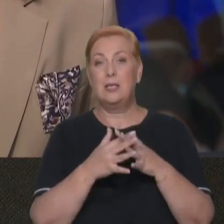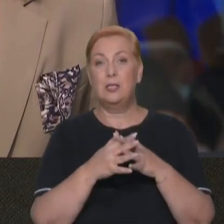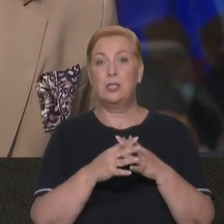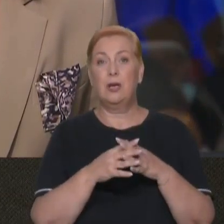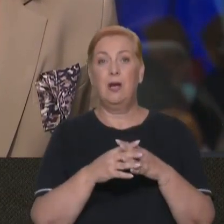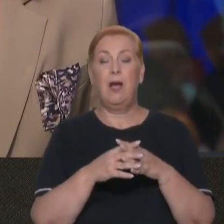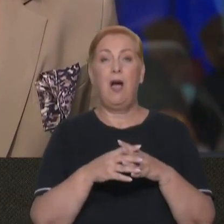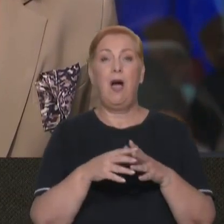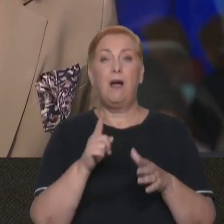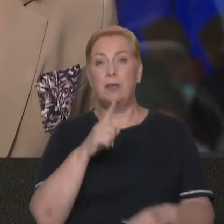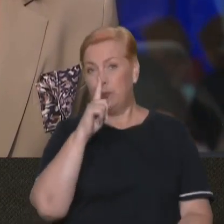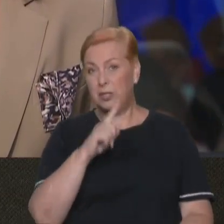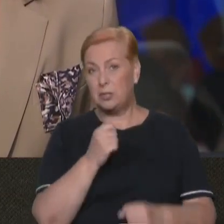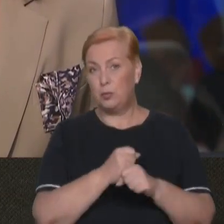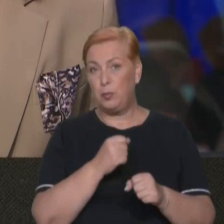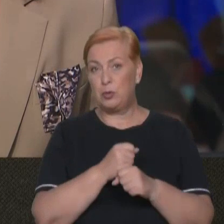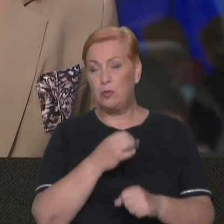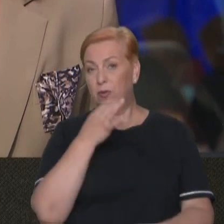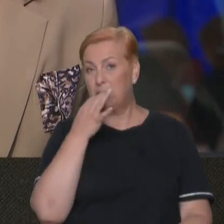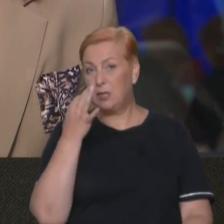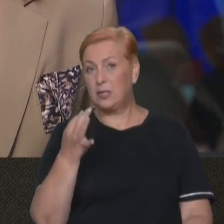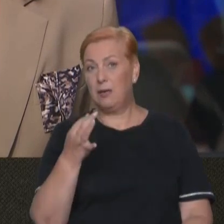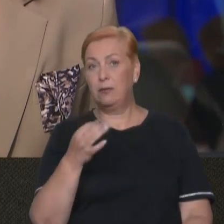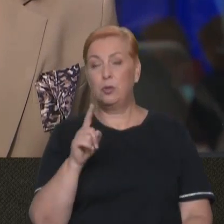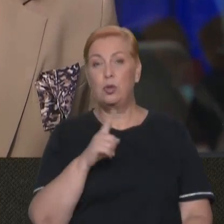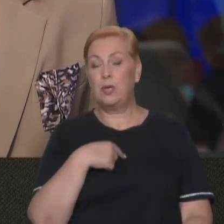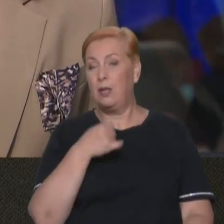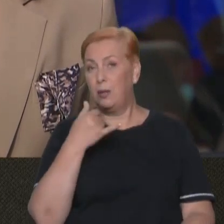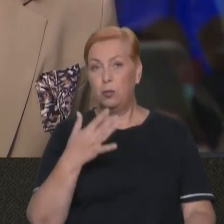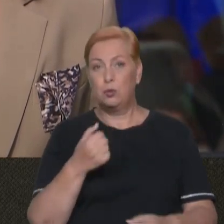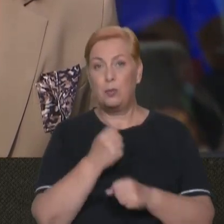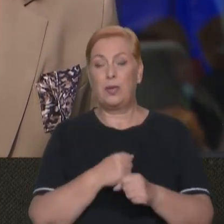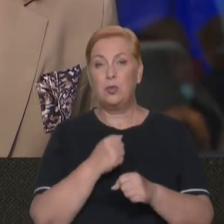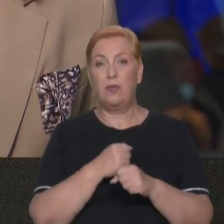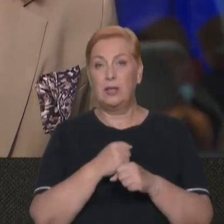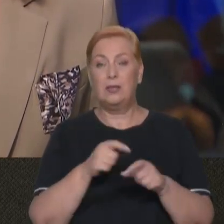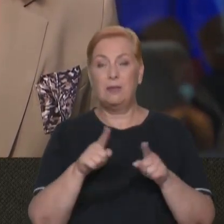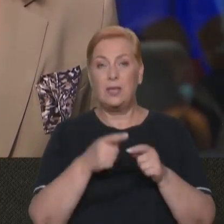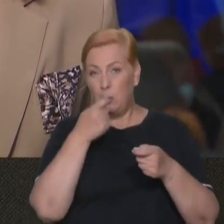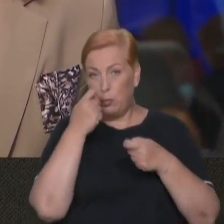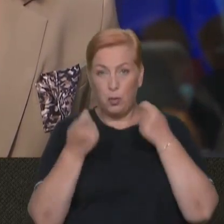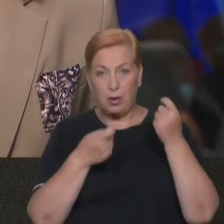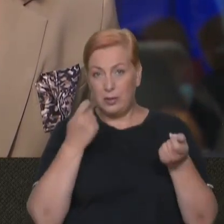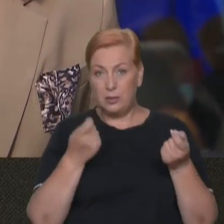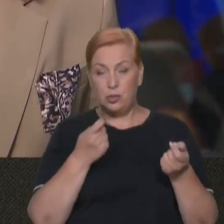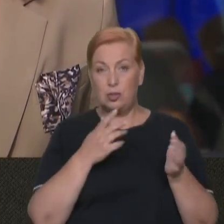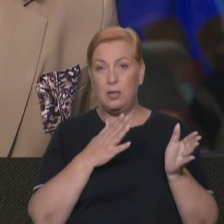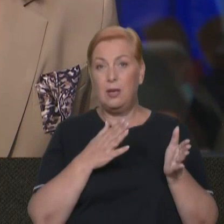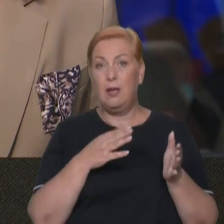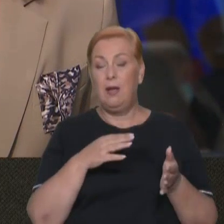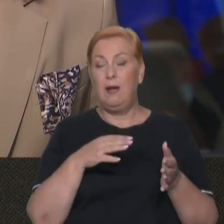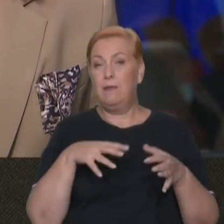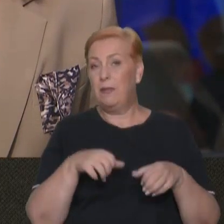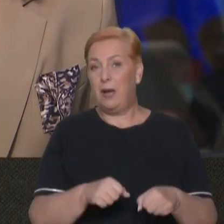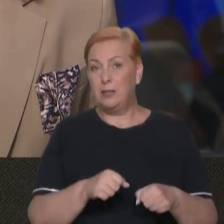в такій бюрократії існувати і сам розкритикував свою владу і його знову зняли вже поставили п'ятого керівника А